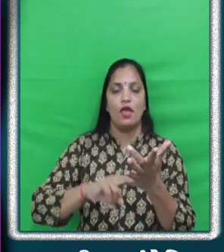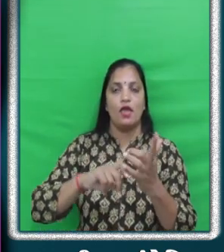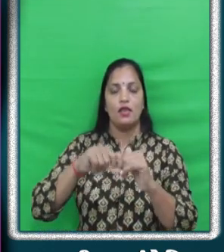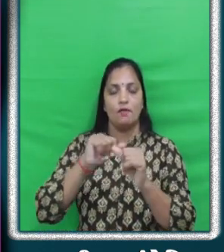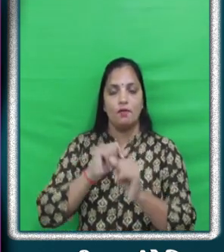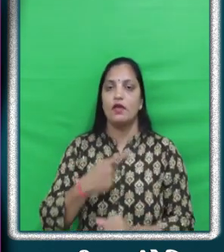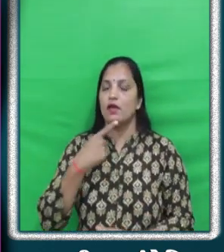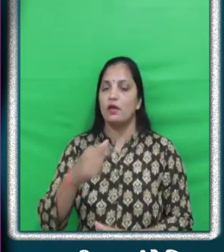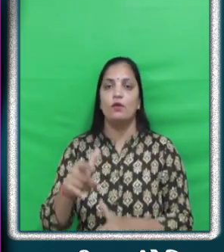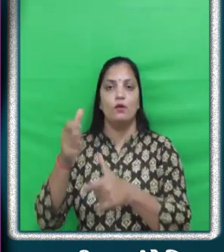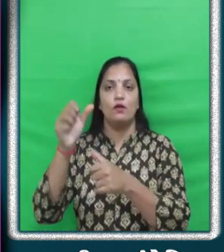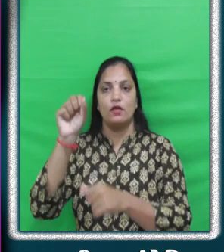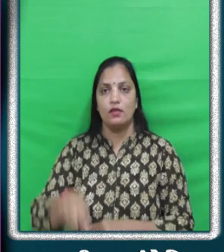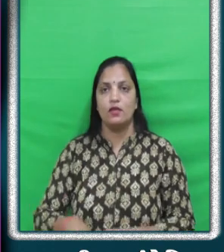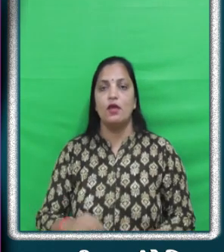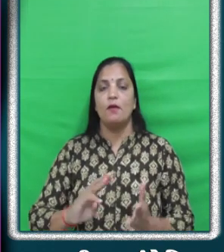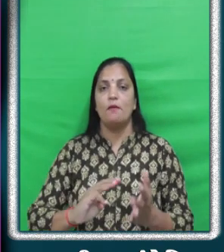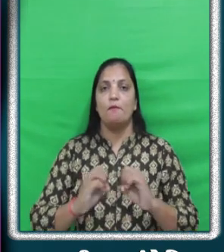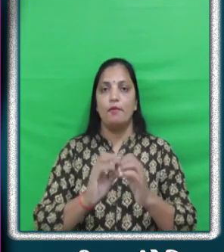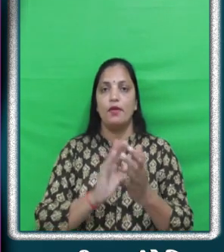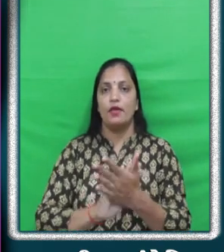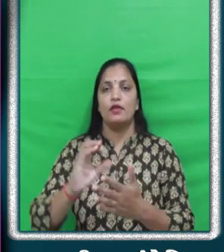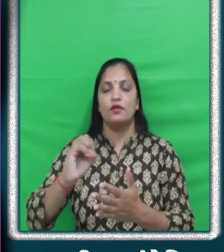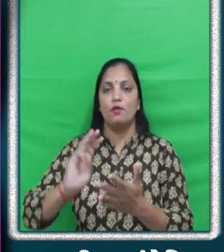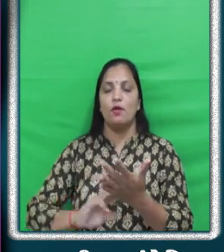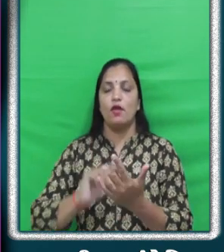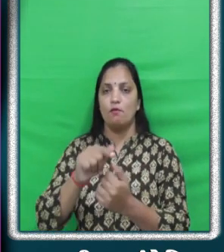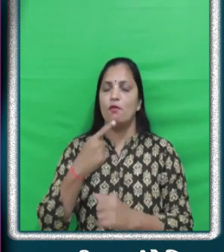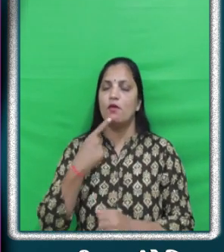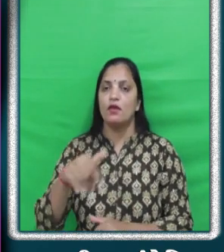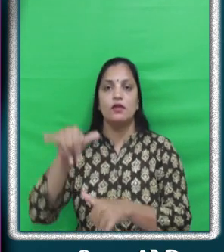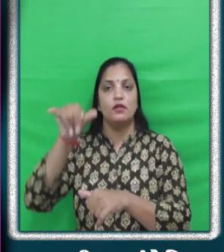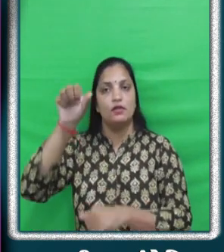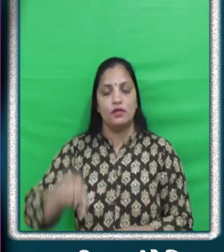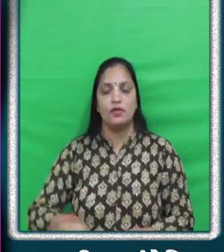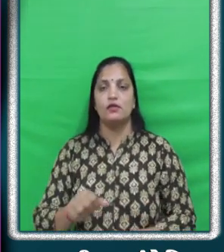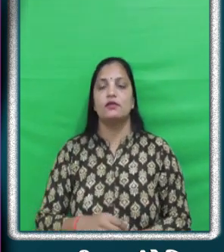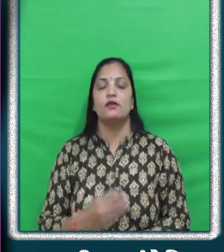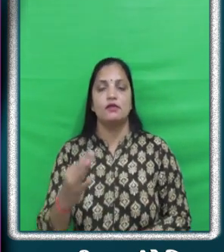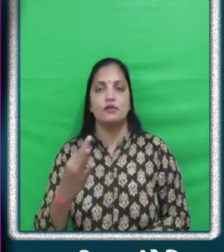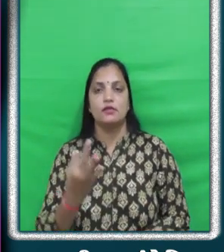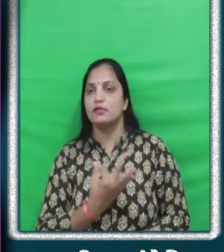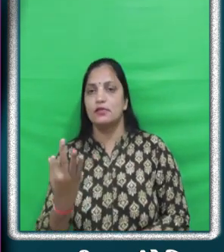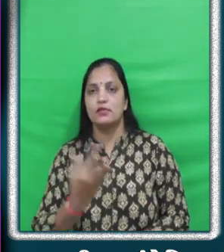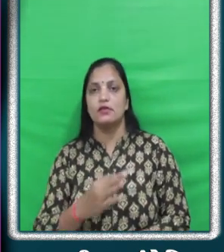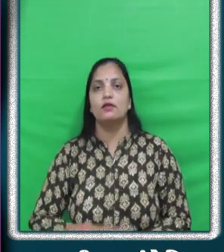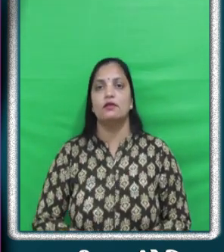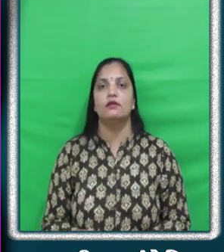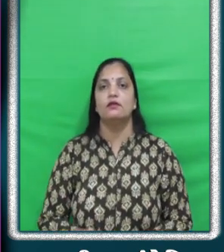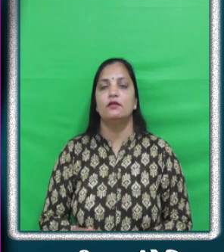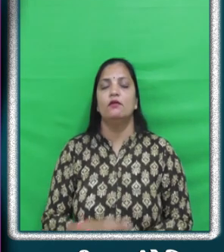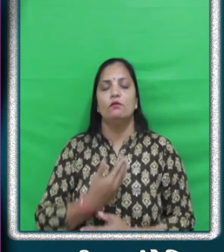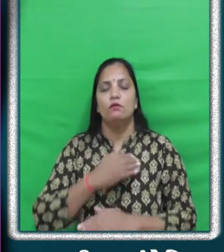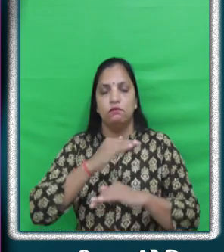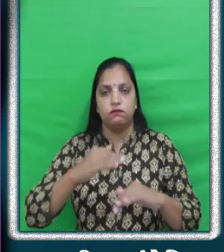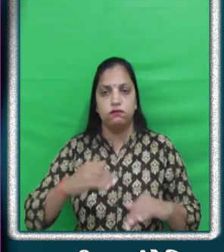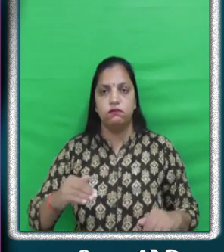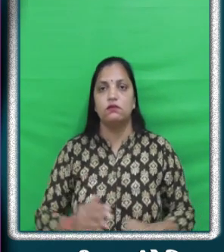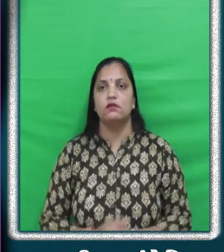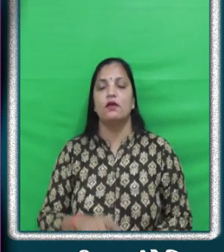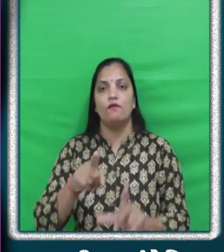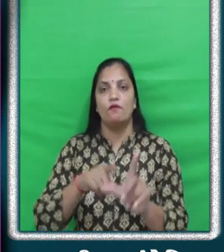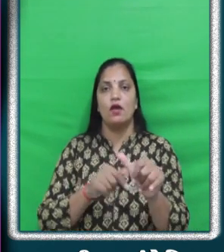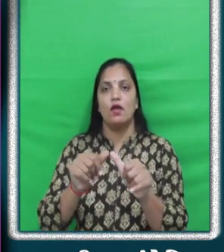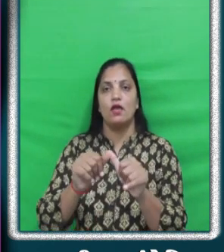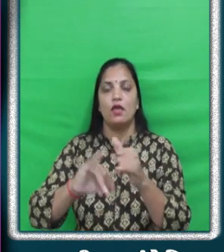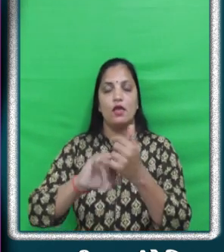છે, સરસ, વેરી ગુડ. ભૂમિ મને યસ કહી રહી છે કમેન્ટમાં, મને દેખાય છે, વેરી ગુડ. આ બધા વિદ્યાર્થી મિત્રો